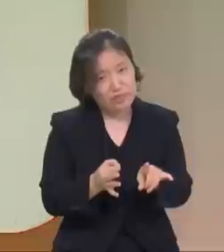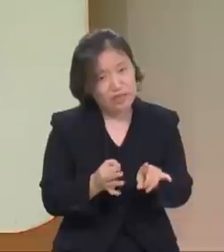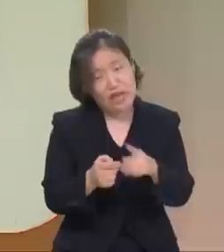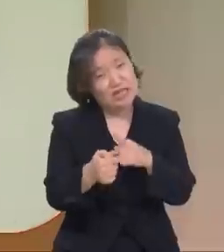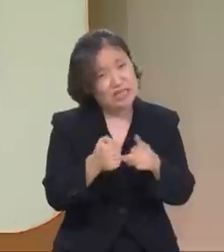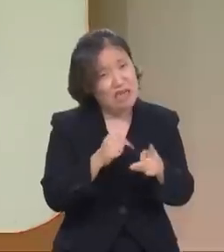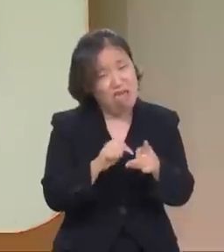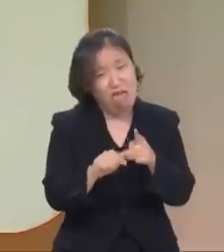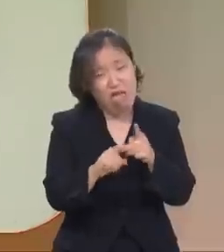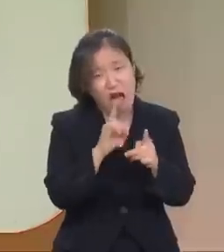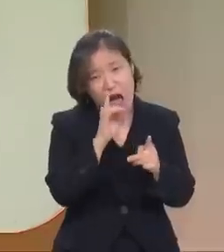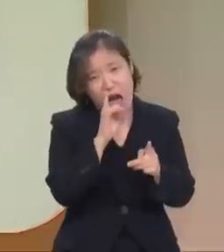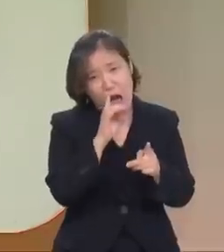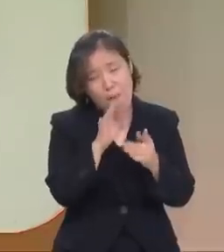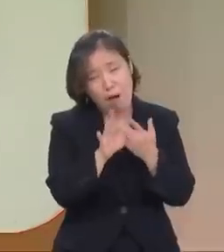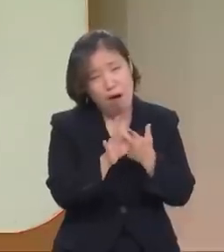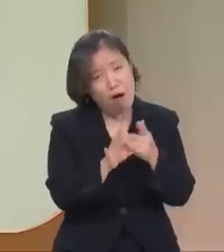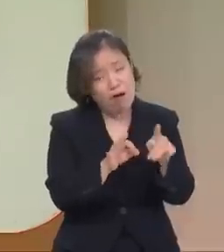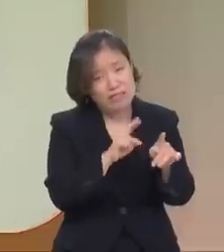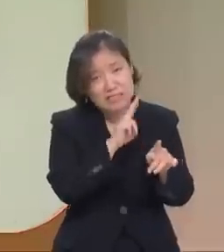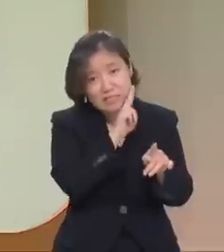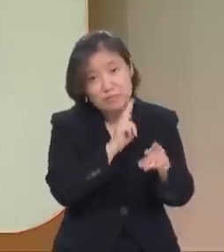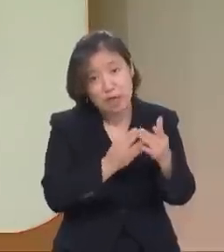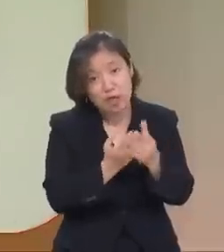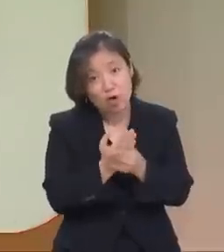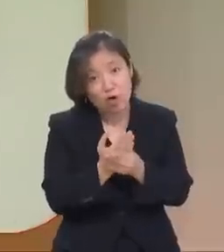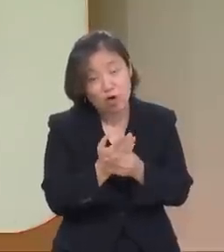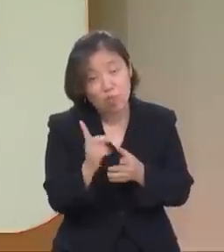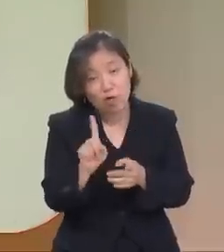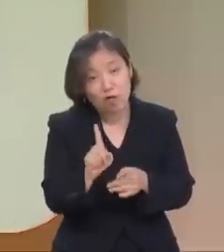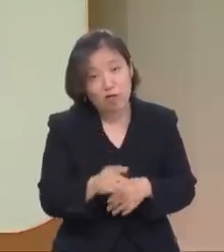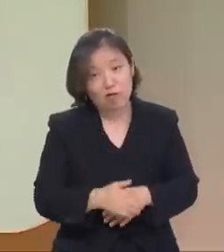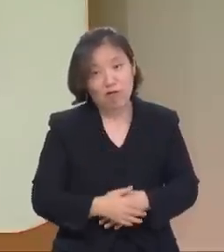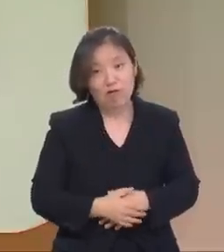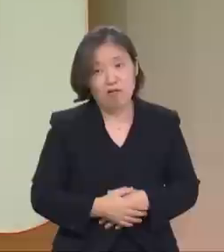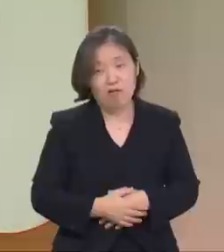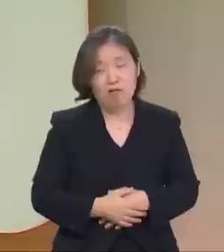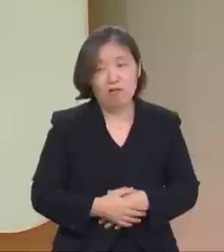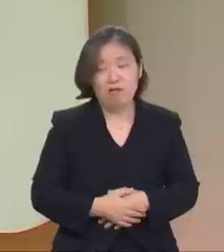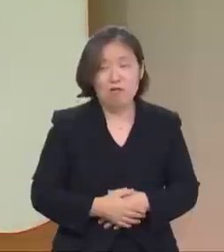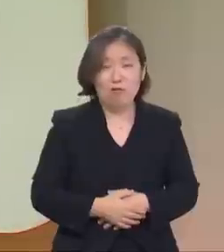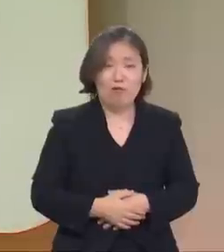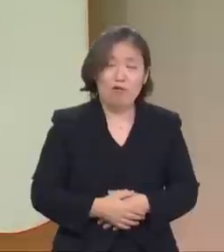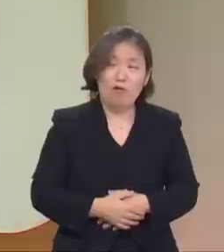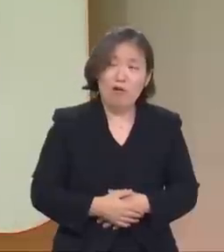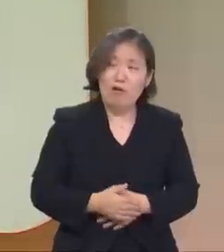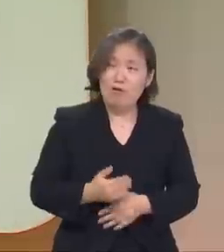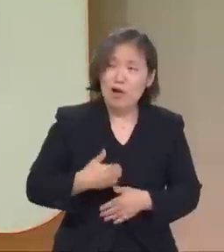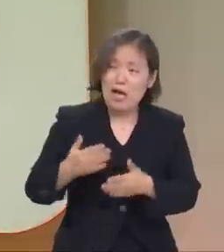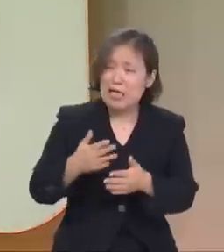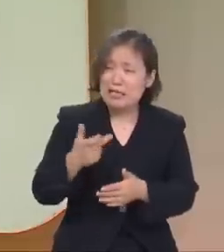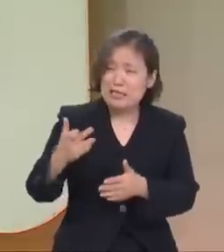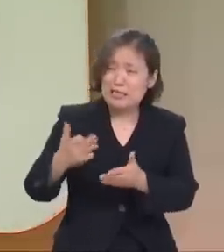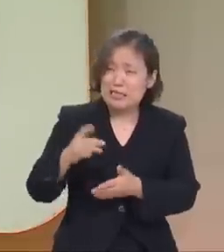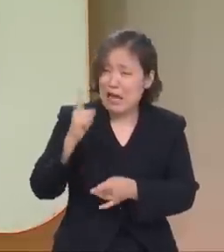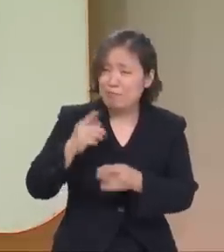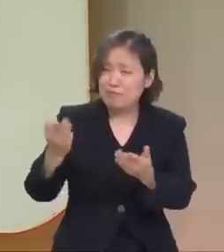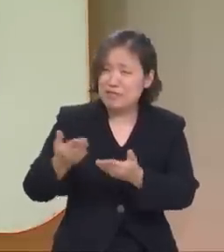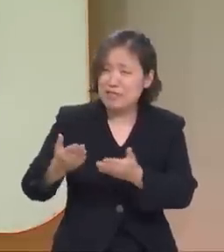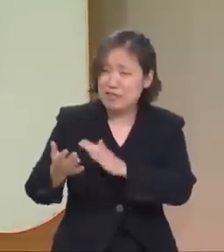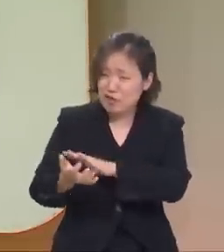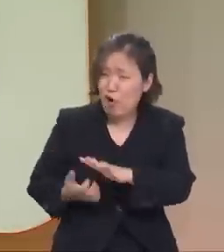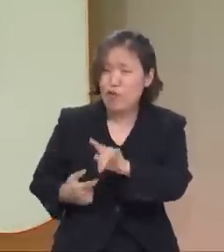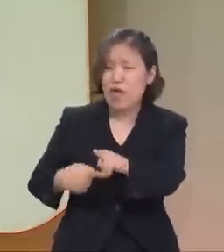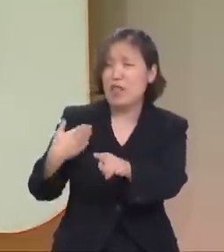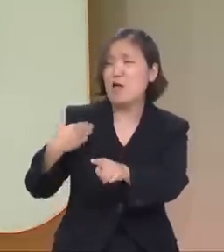못한다면 아마 이런 의심도 할 수가 있을 거예요 그런에 당하기 전에 좀 도와주시던가